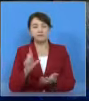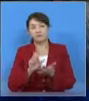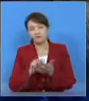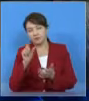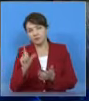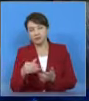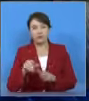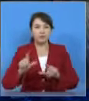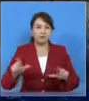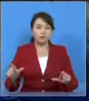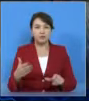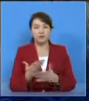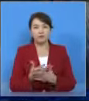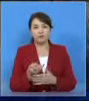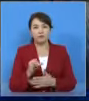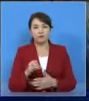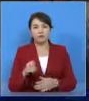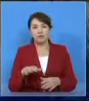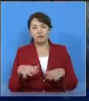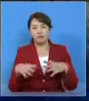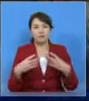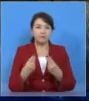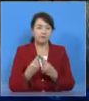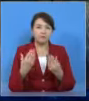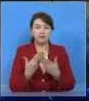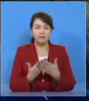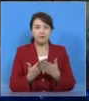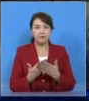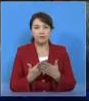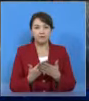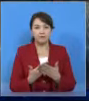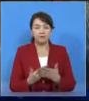пенсионеров, людей социально уязвимых в проекты